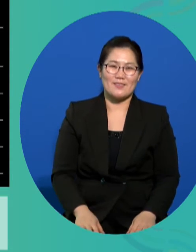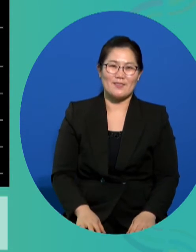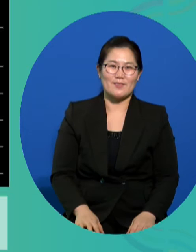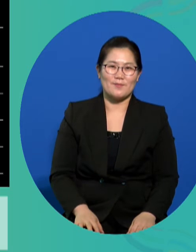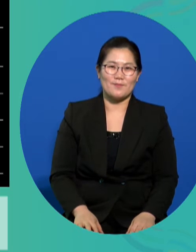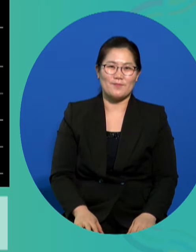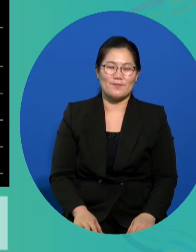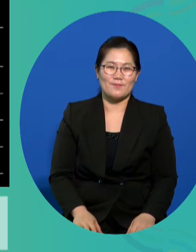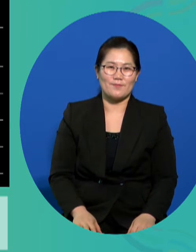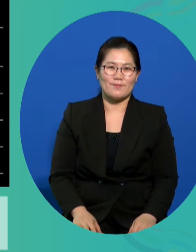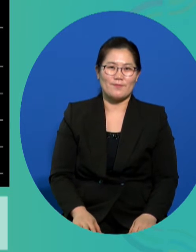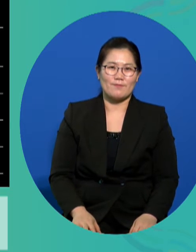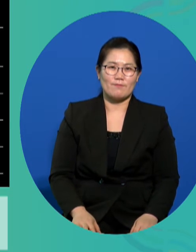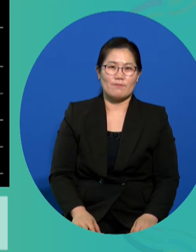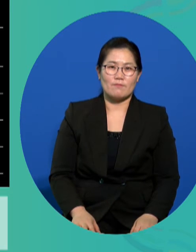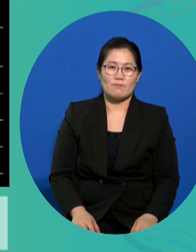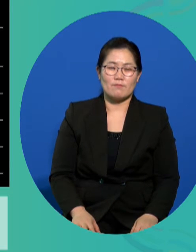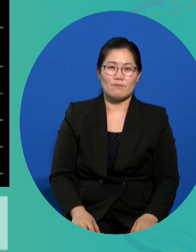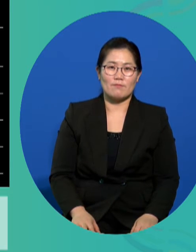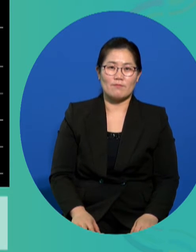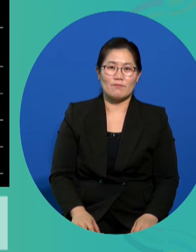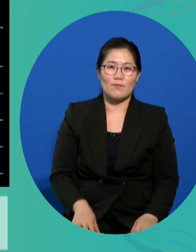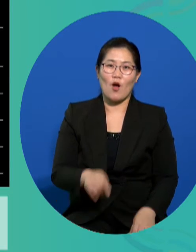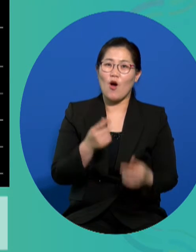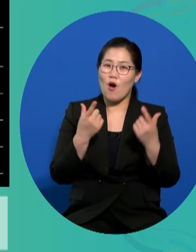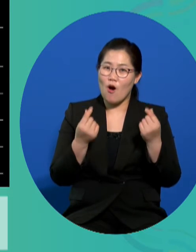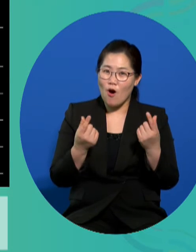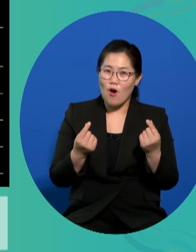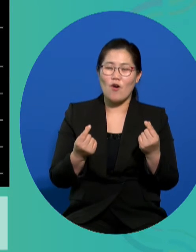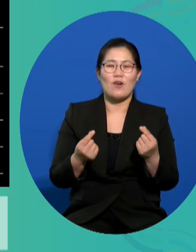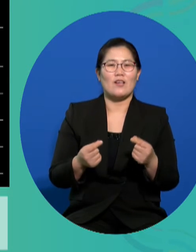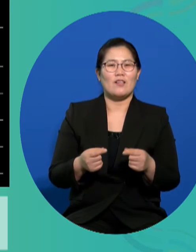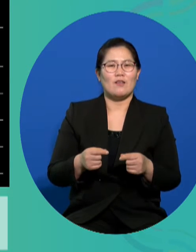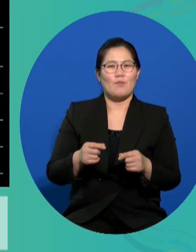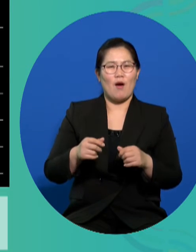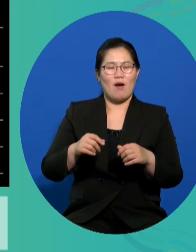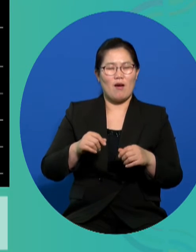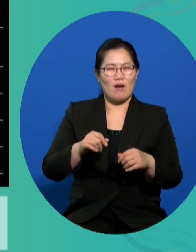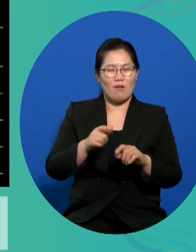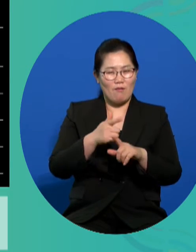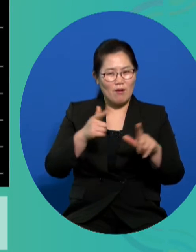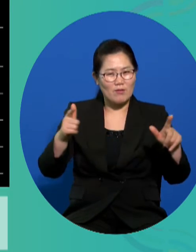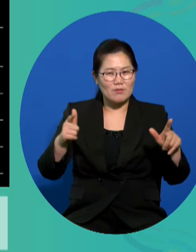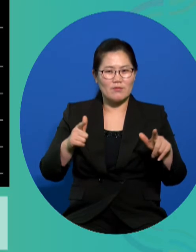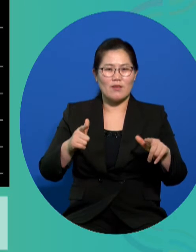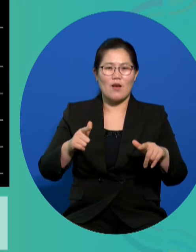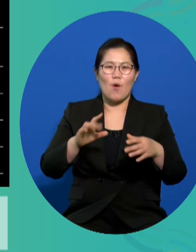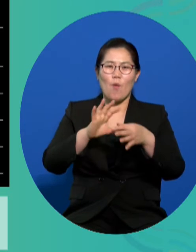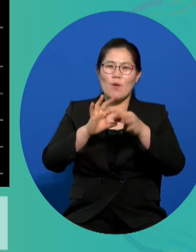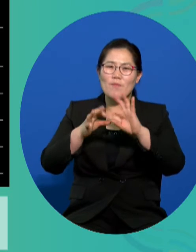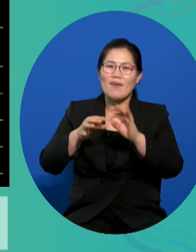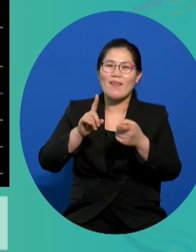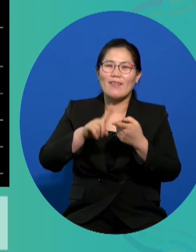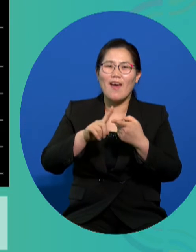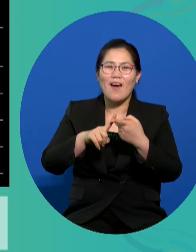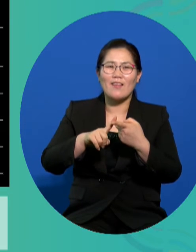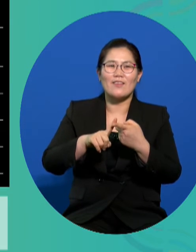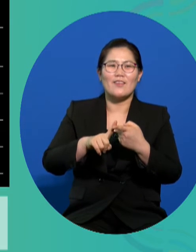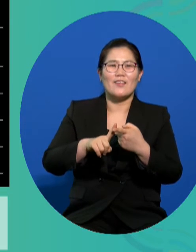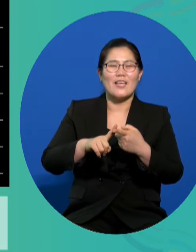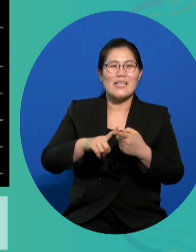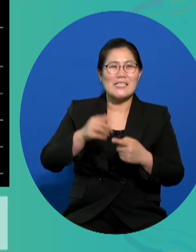여기 평창에서. 이런 것 보면은 그런 영향력들이 이게 하루아침에 그냥 개최되고 사라지는 게